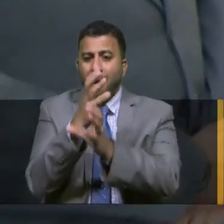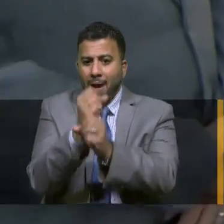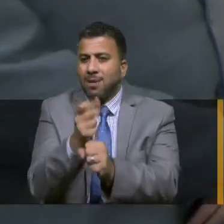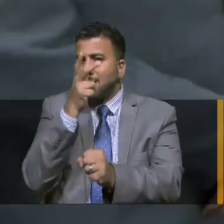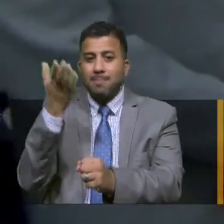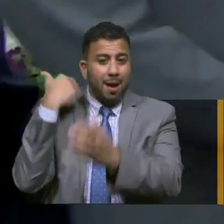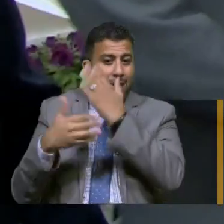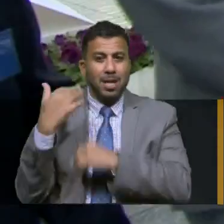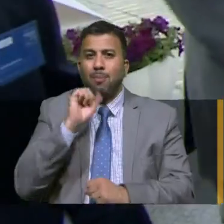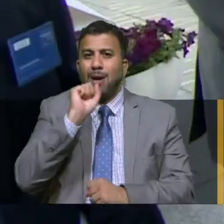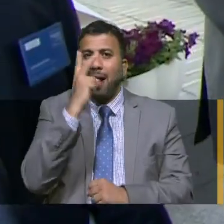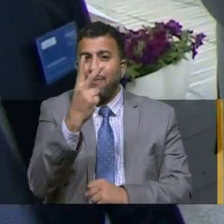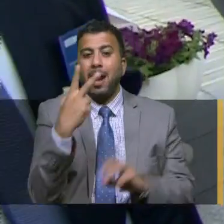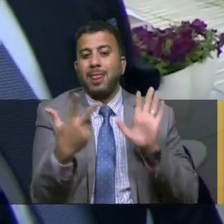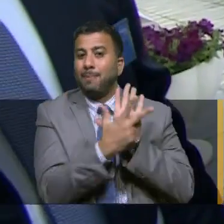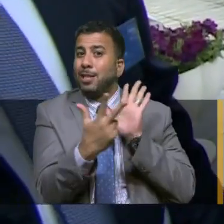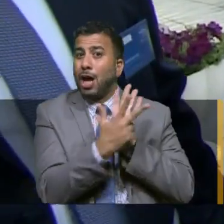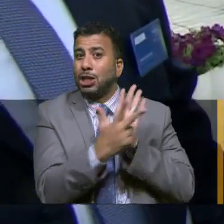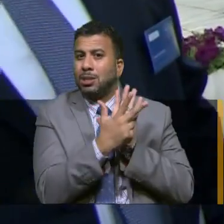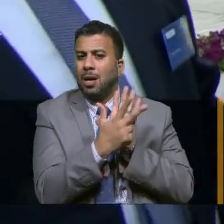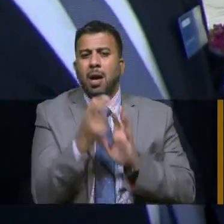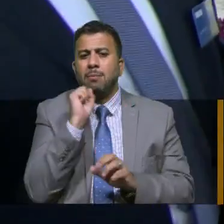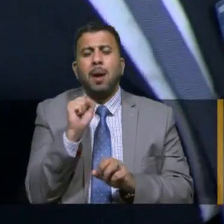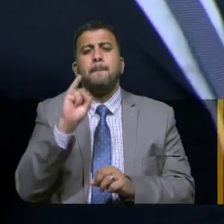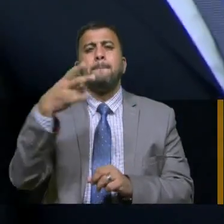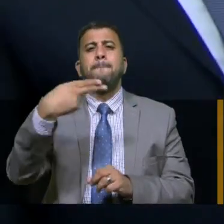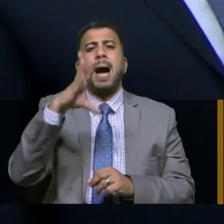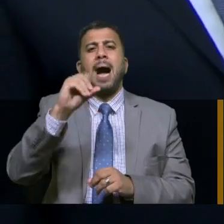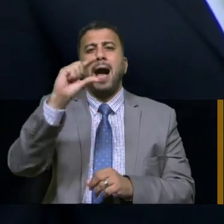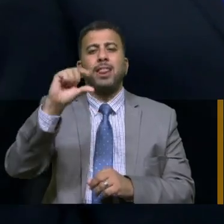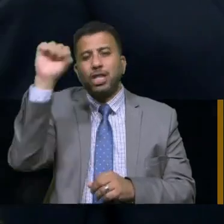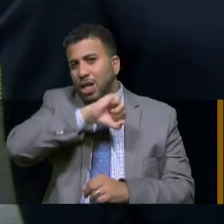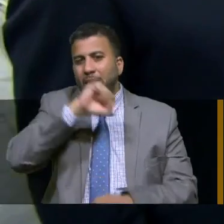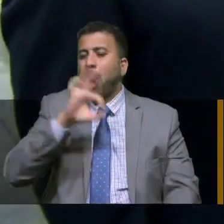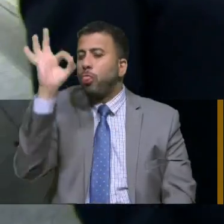للعام 2018 وذلك في معهد الشارقة للتراث.